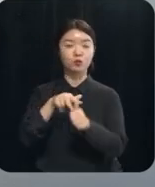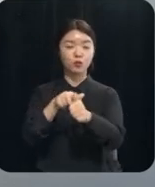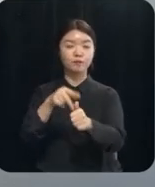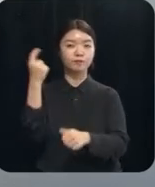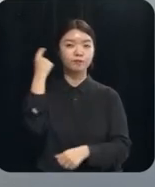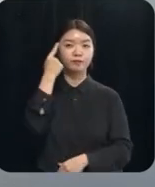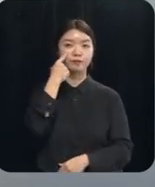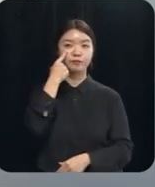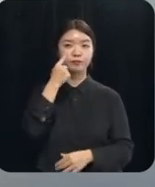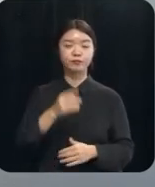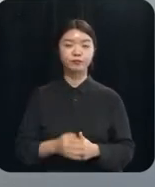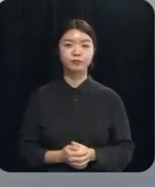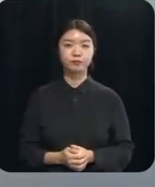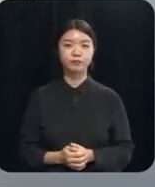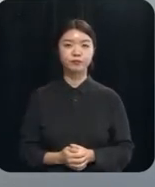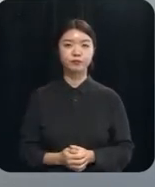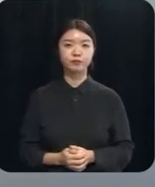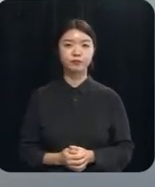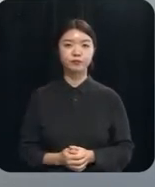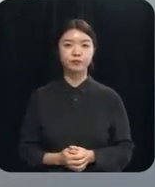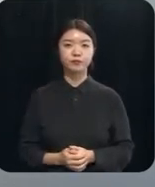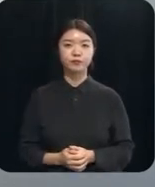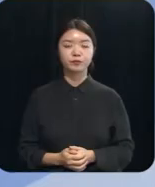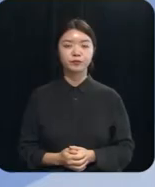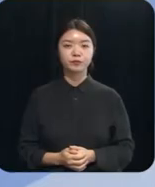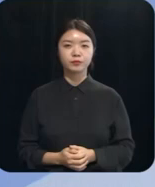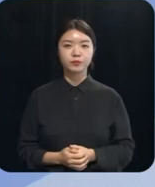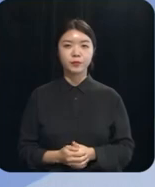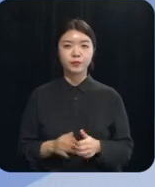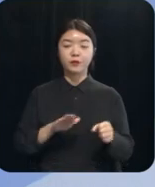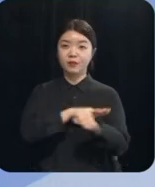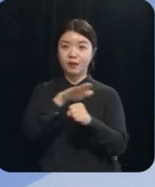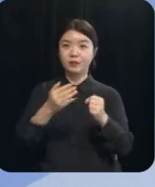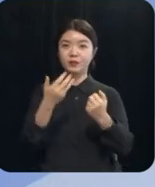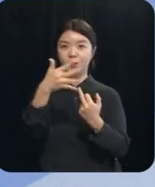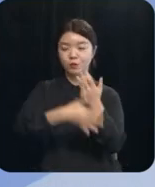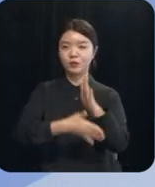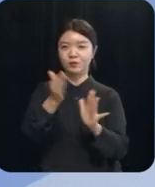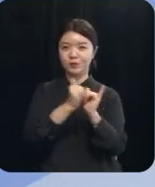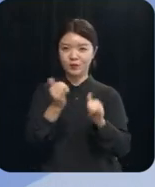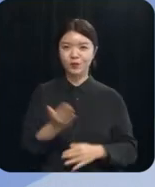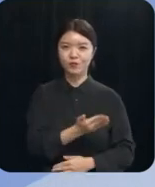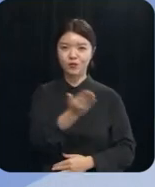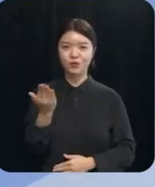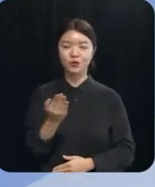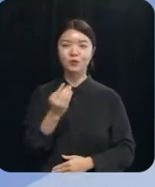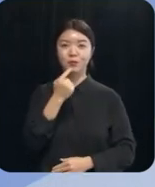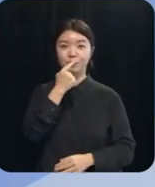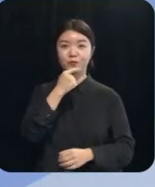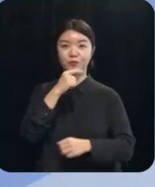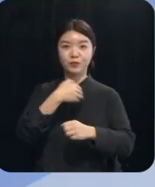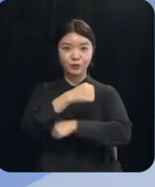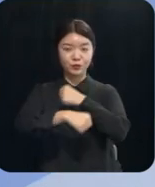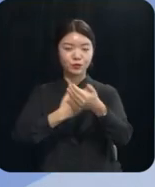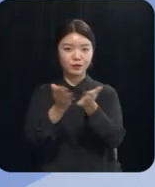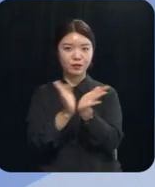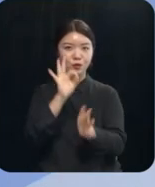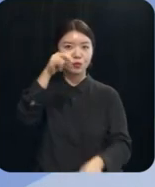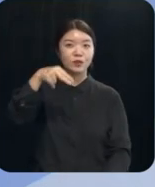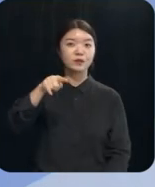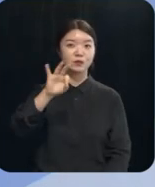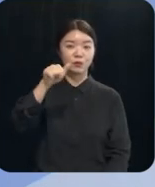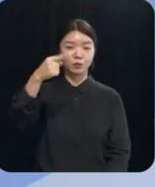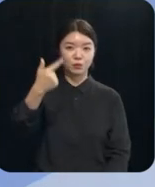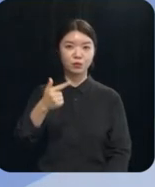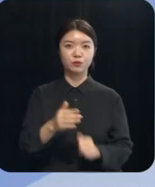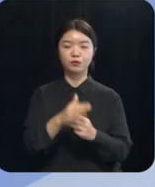출마 해변 30초 시작해 주십시오. 사랑하는 서귀포 시민 여러분, 더불어민주당 후보 위성곤입니다. 윤석열